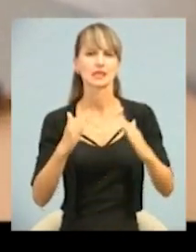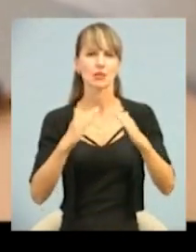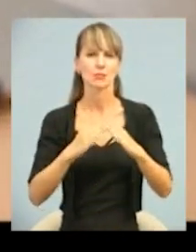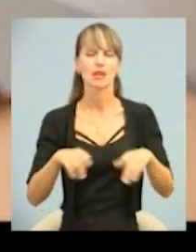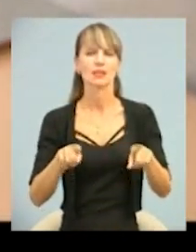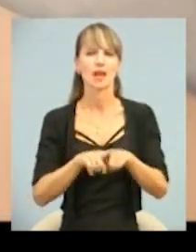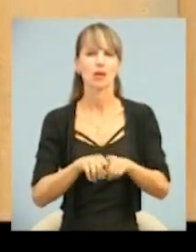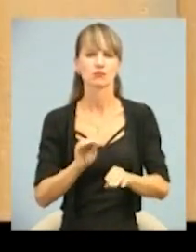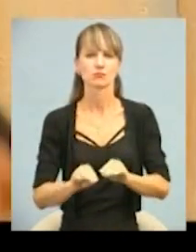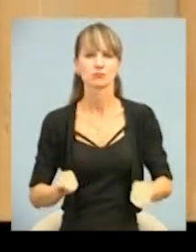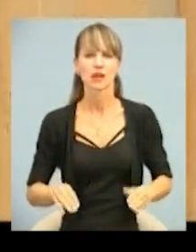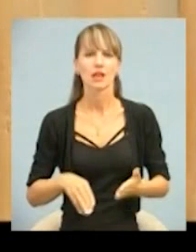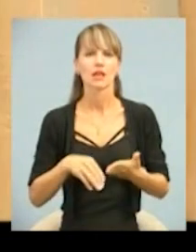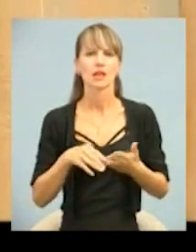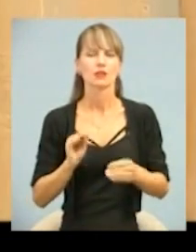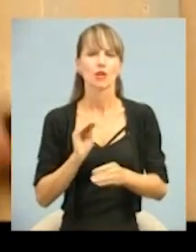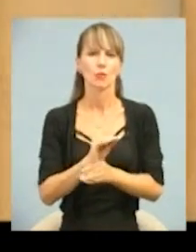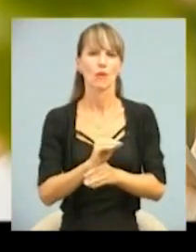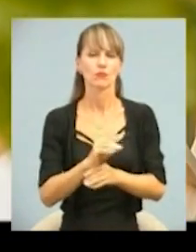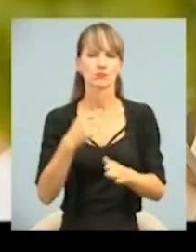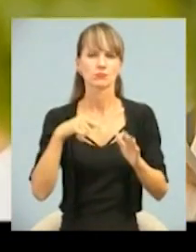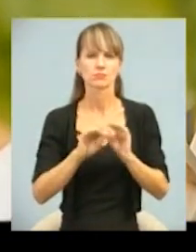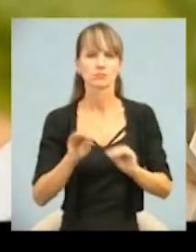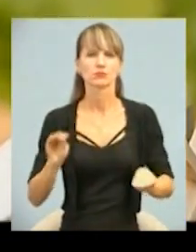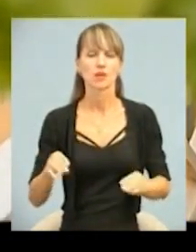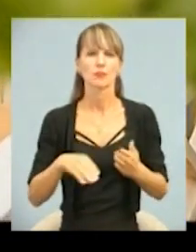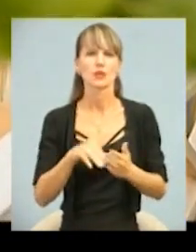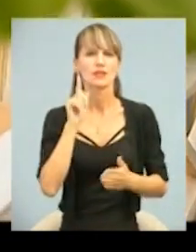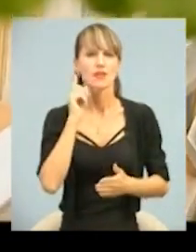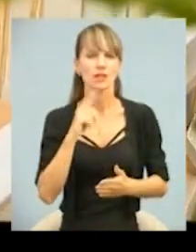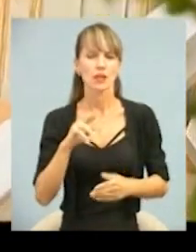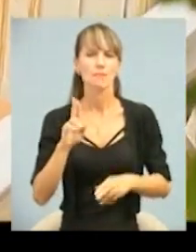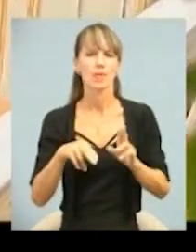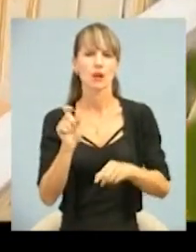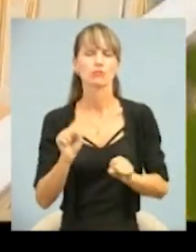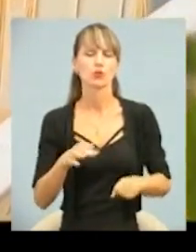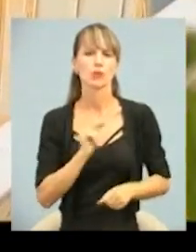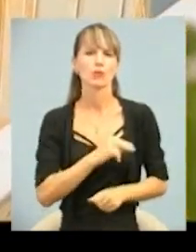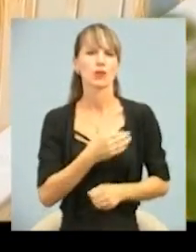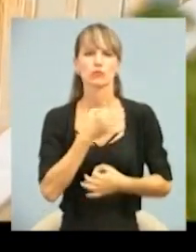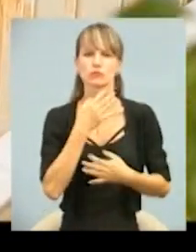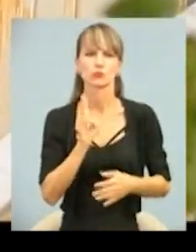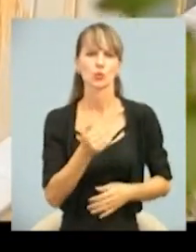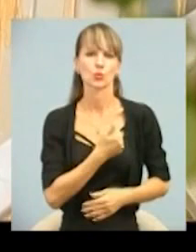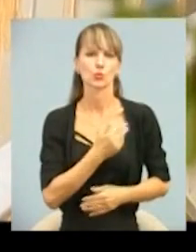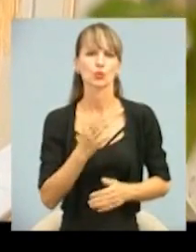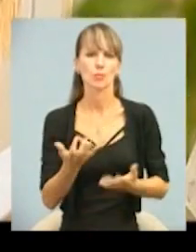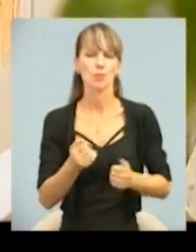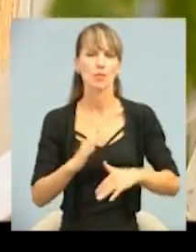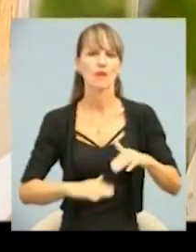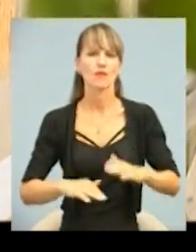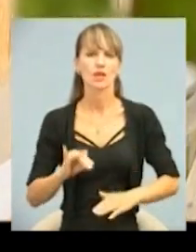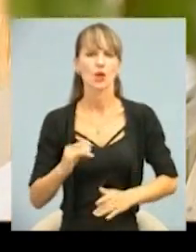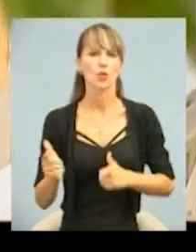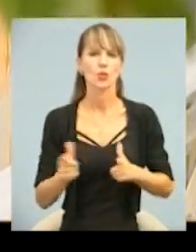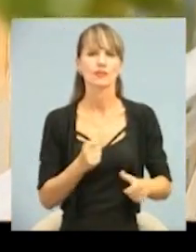а також предметів та доповнює інтер'єр за допомогою кольору. Малярами можуть працювати всі без винятку, хто здобув фахову професію